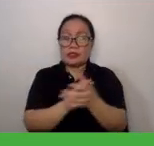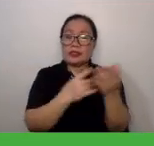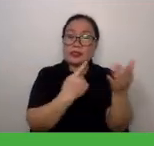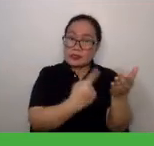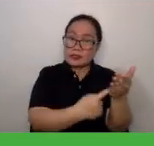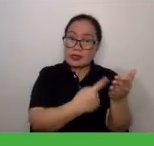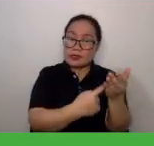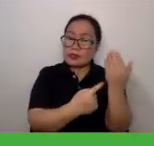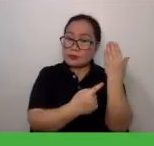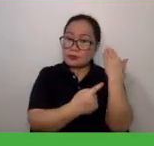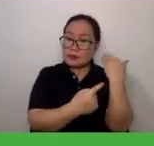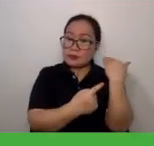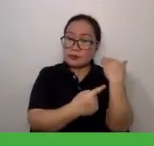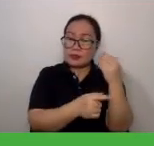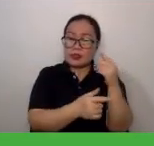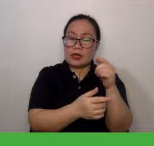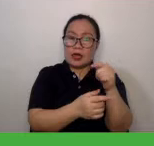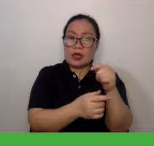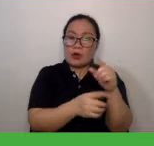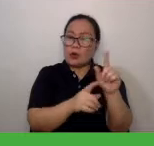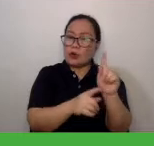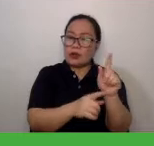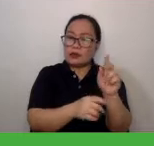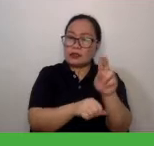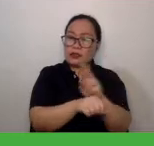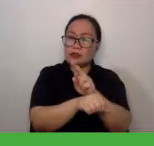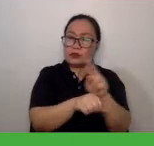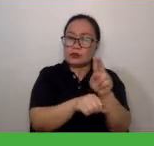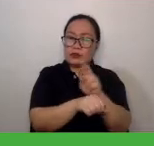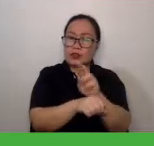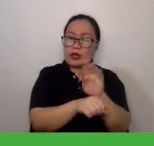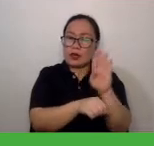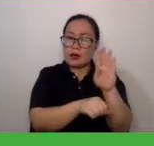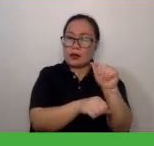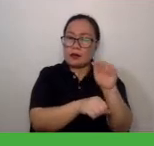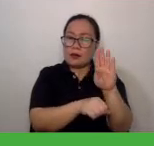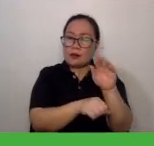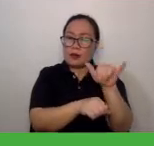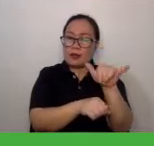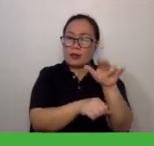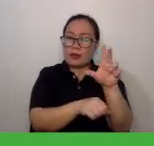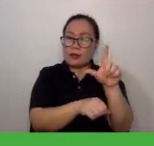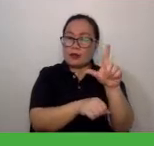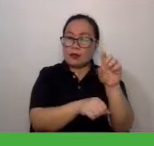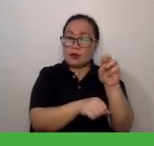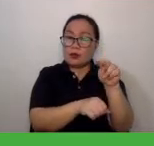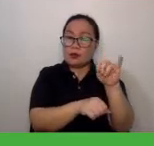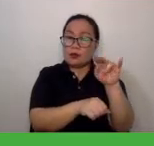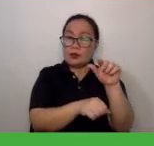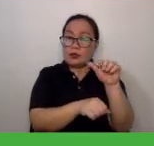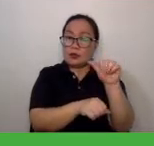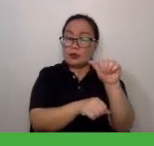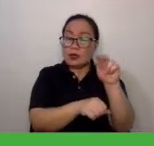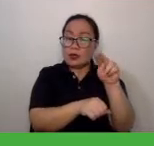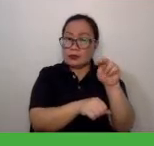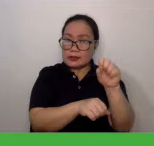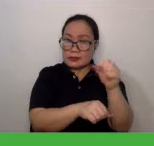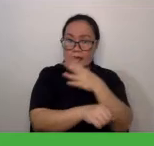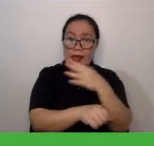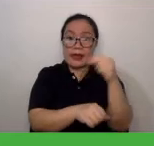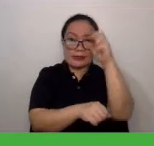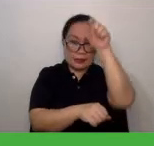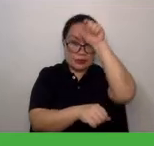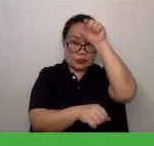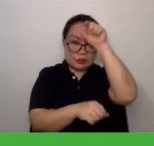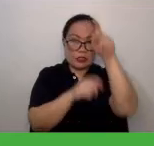na-discuss doon kung ano ang mga ginagamit noong unang panahon during the Babylonians and Egyptians. So, ang mga ginagamit nila